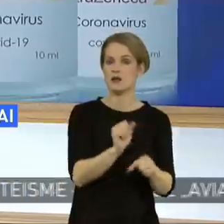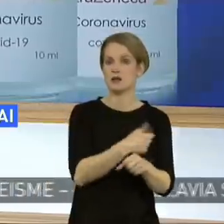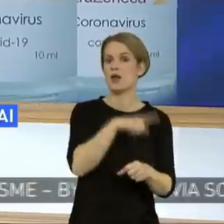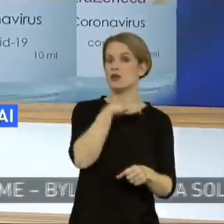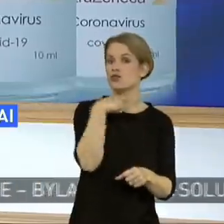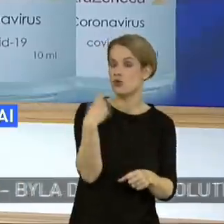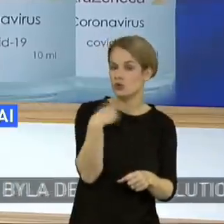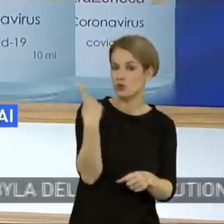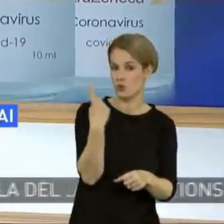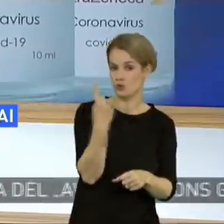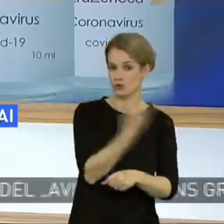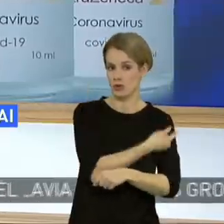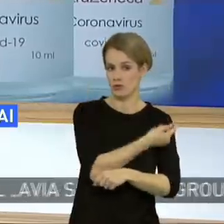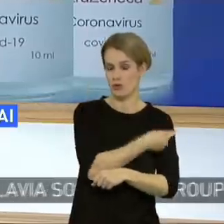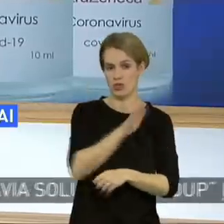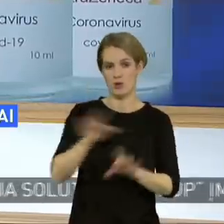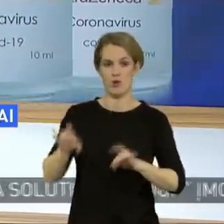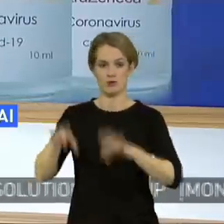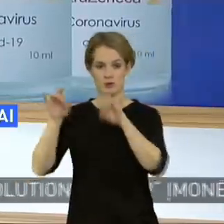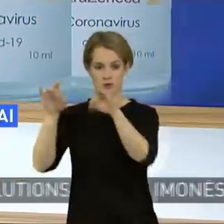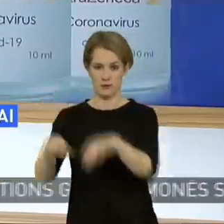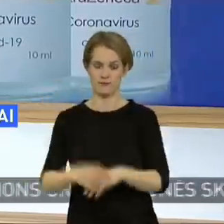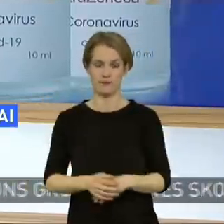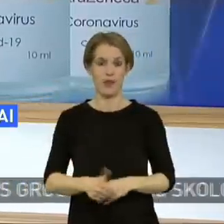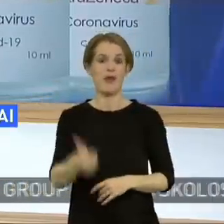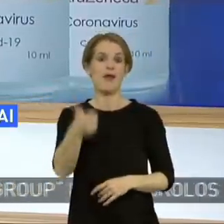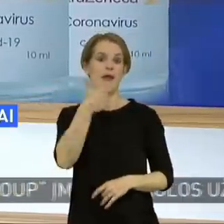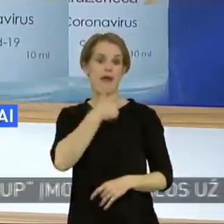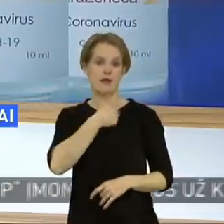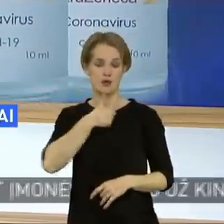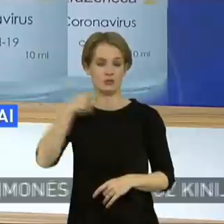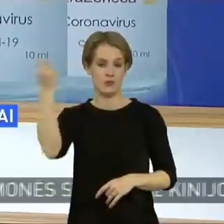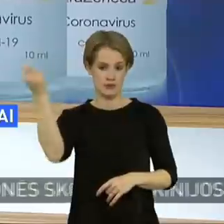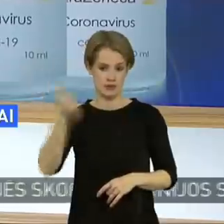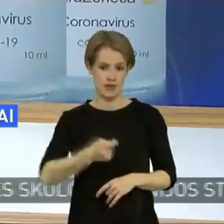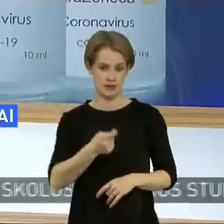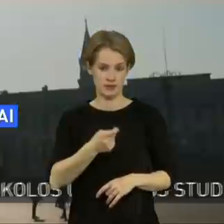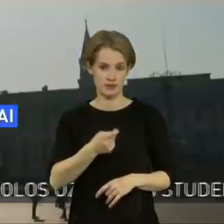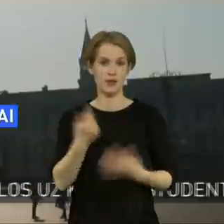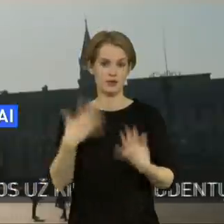Estijos prezidentė. Pasiskiepijo AstraZeneca vakcinos pirmąją dozę.